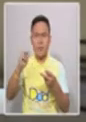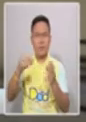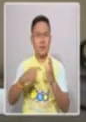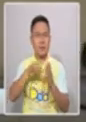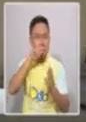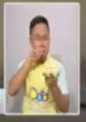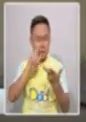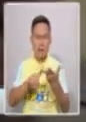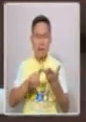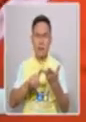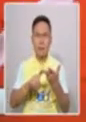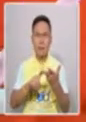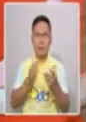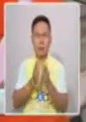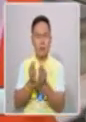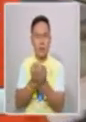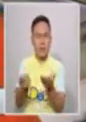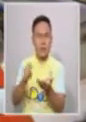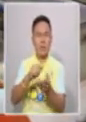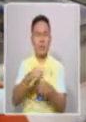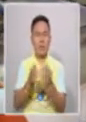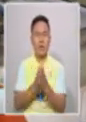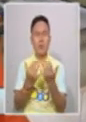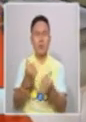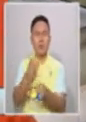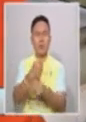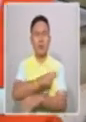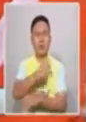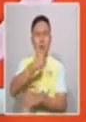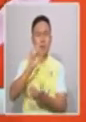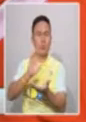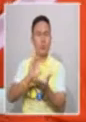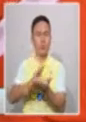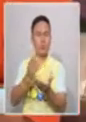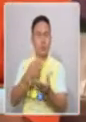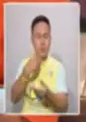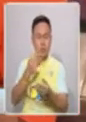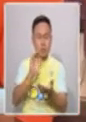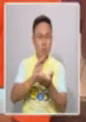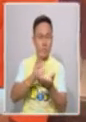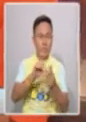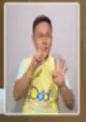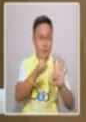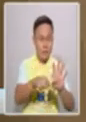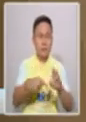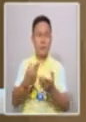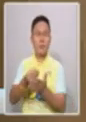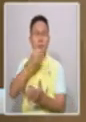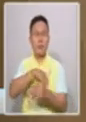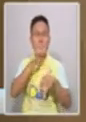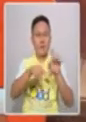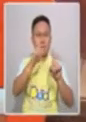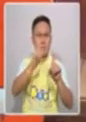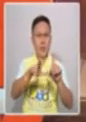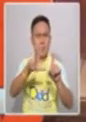วันช่วงนี้ 5,000 กว่าบาท 6,000 ทุนประมาณ 4,000 สรุปเหลือกำไรวันละประมาณ 1,000 กว่าบาท 1,003 1,004